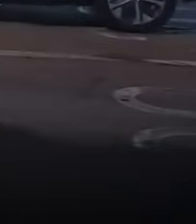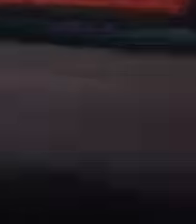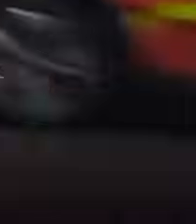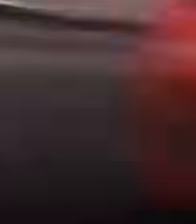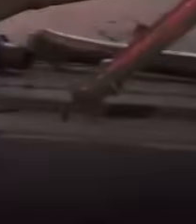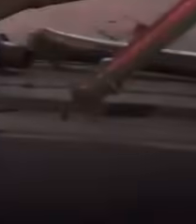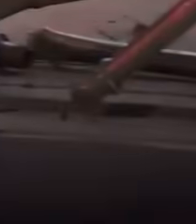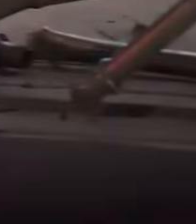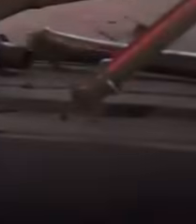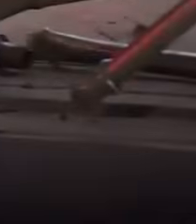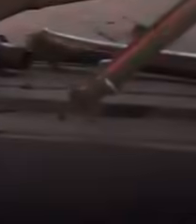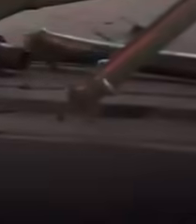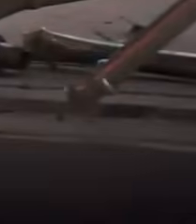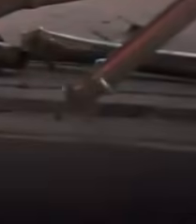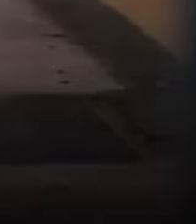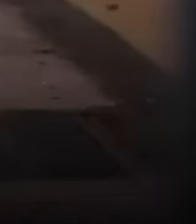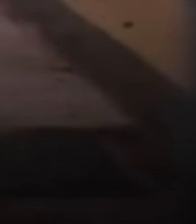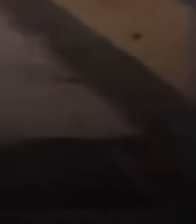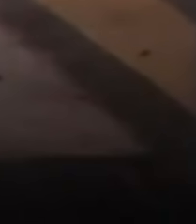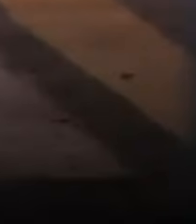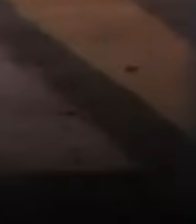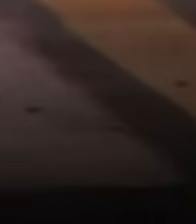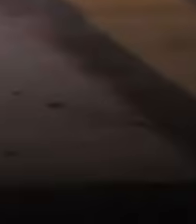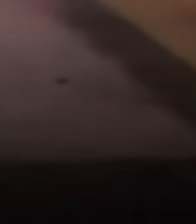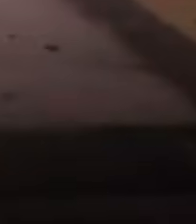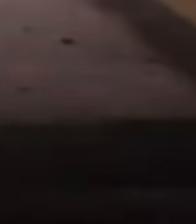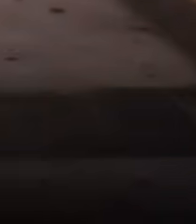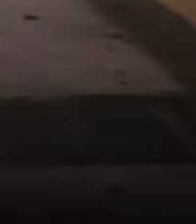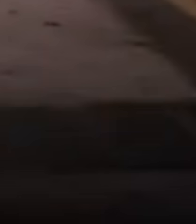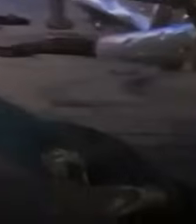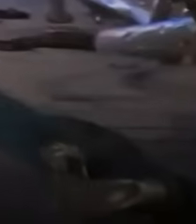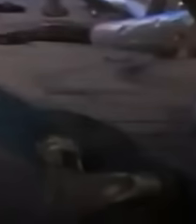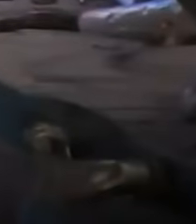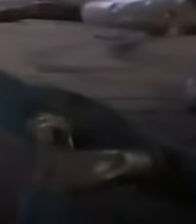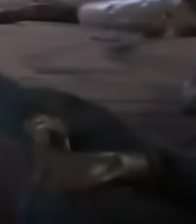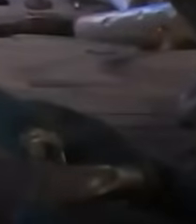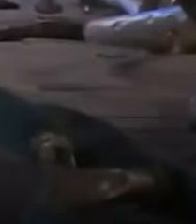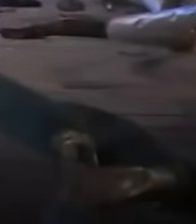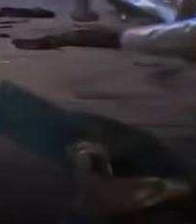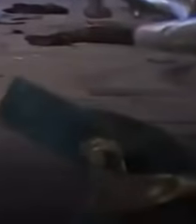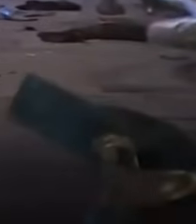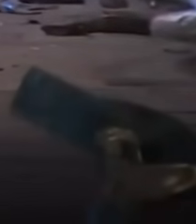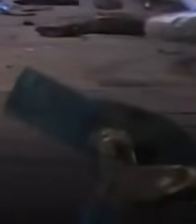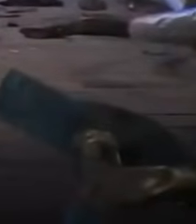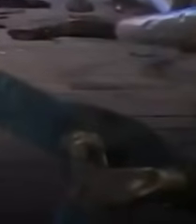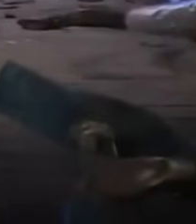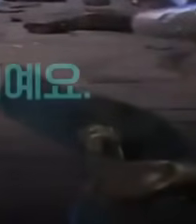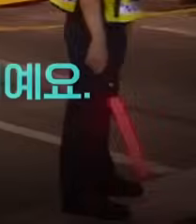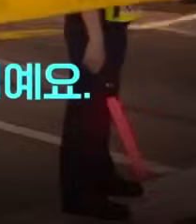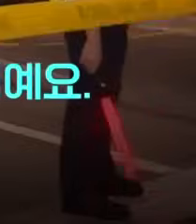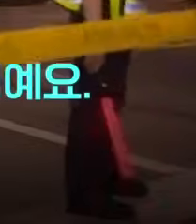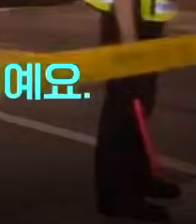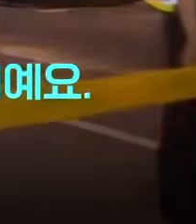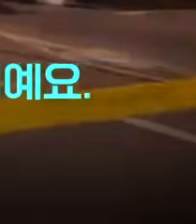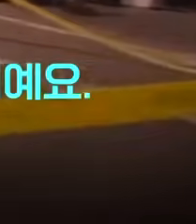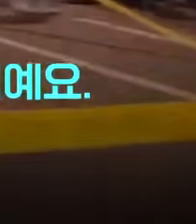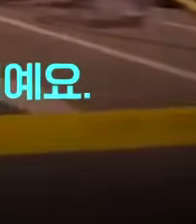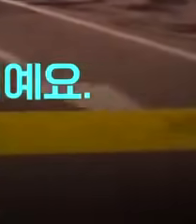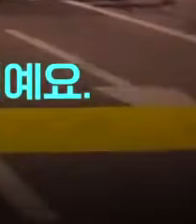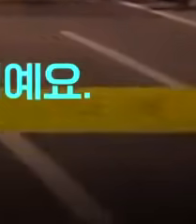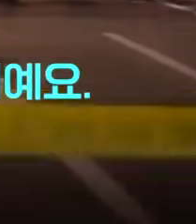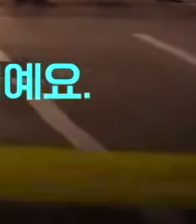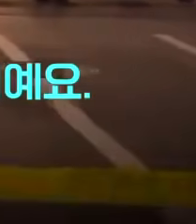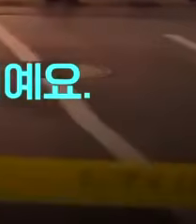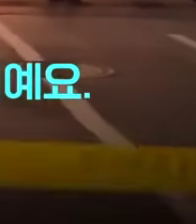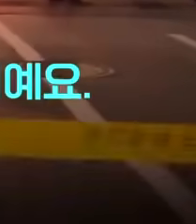어제 저녁 9시 30분쯤 서울 시청역 인근 교차로에서 차량이 인도를 덮쳤습니다. 인도 막는